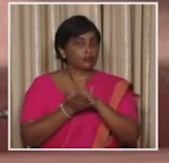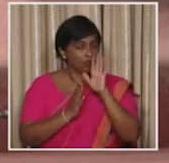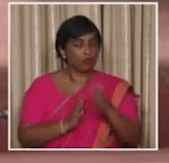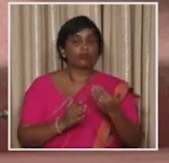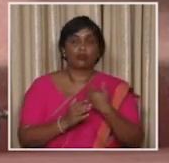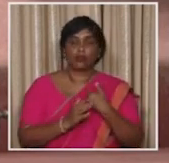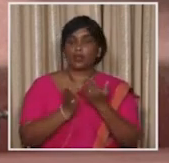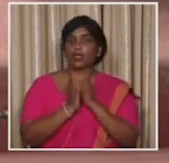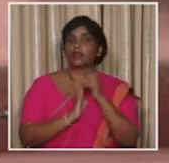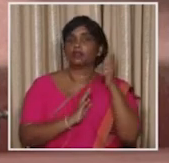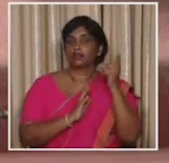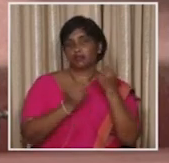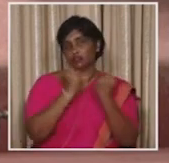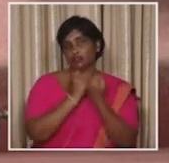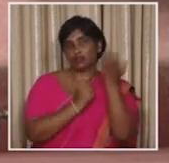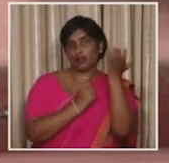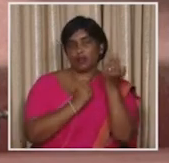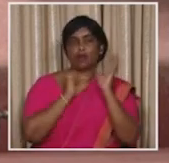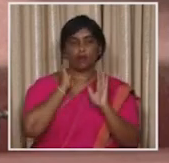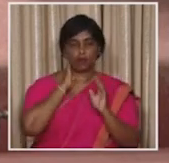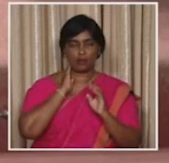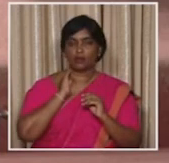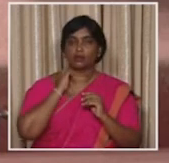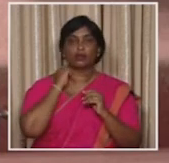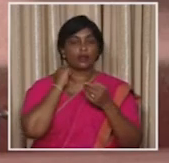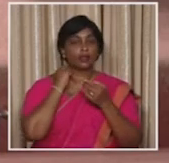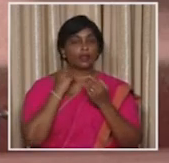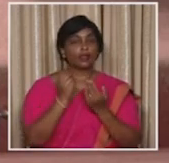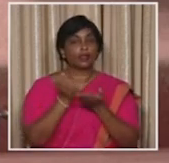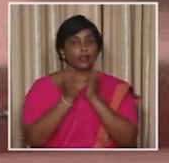கேட்க வேண்டியிருக்கும். இந்தியா தான் அந்த உதவிகளை எங்களுக்கு செய்து கொண்டிருக்கின்றது.